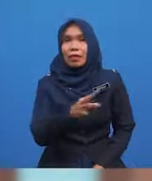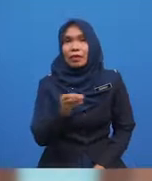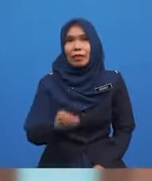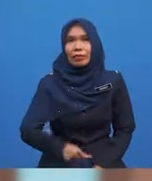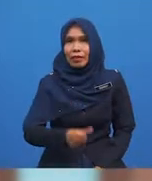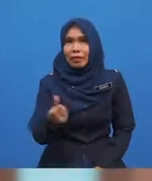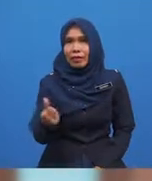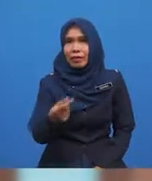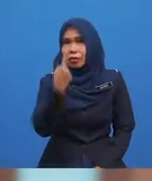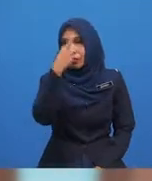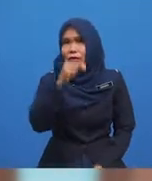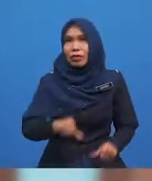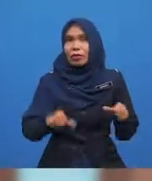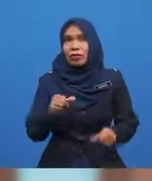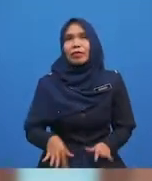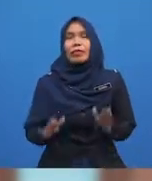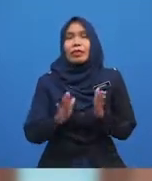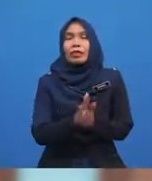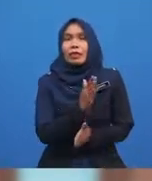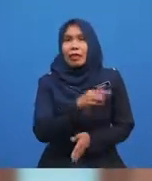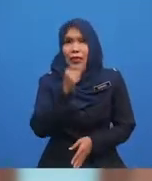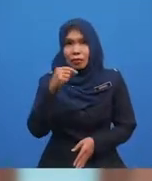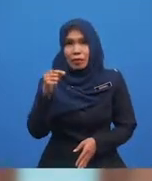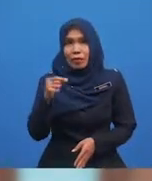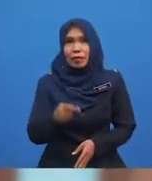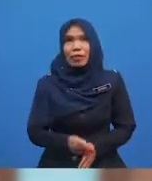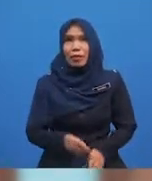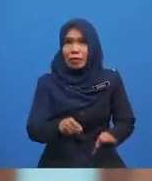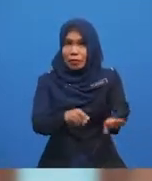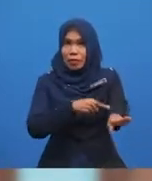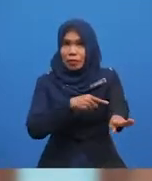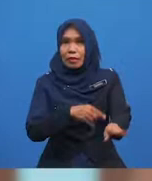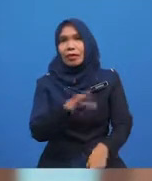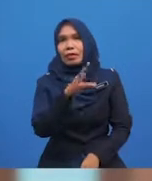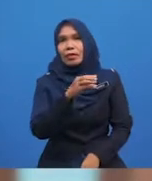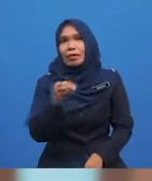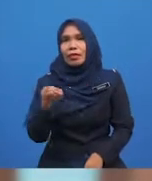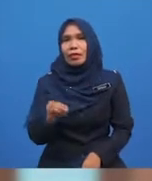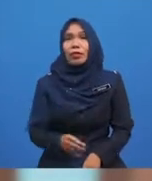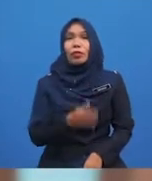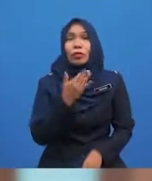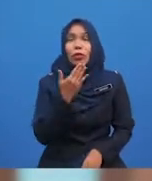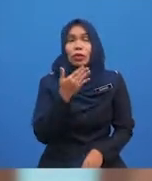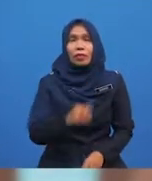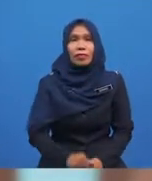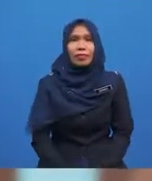ini. Kertas, pensel, pembaris dan oil paster.